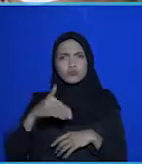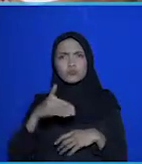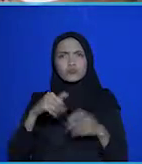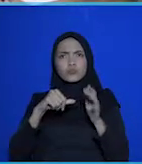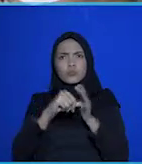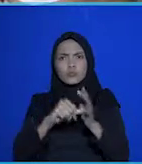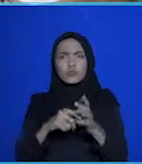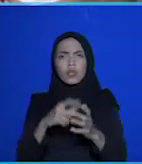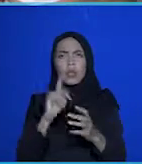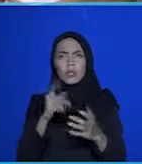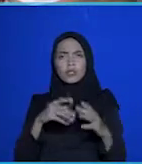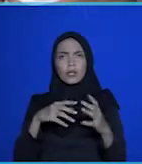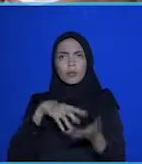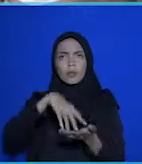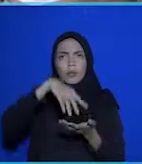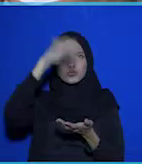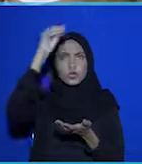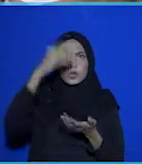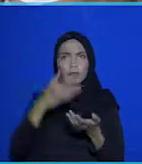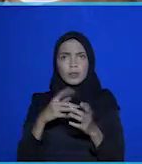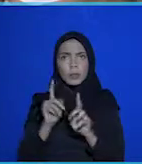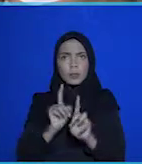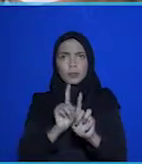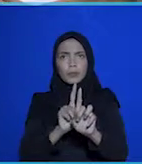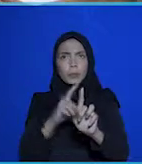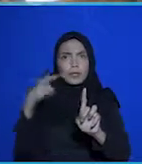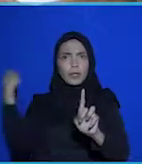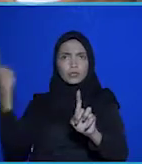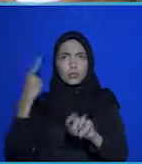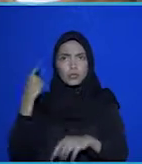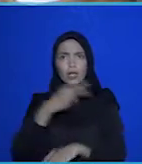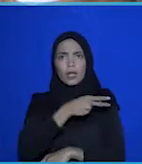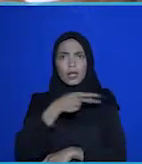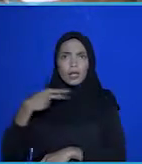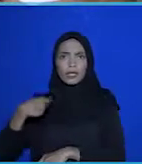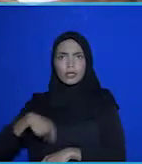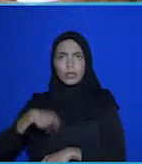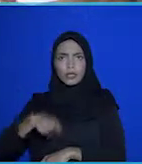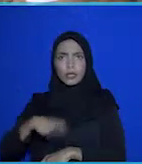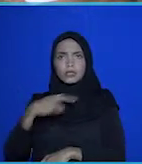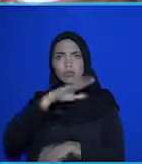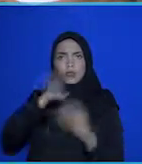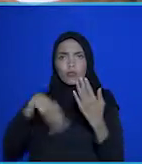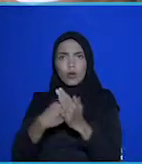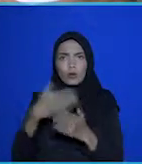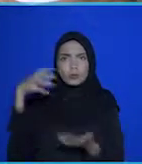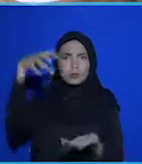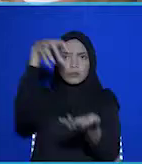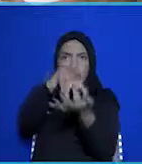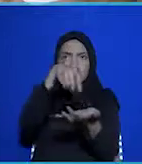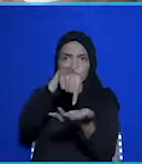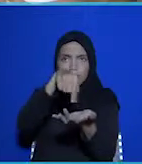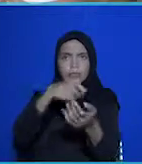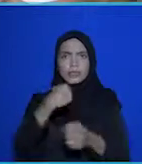sudah hadir dan membentuk pos pendampingan nasional yang semua kementerian lembaga terlibat di